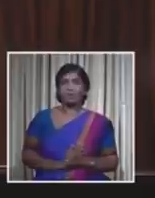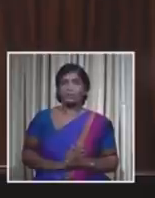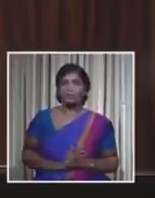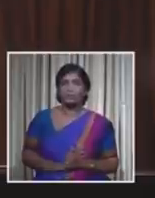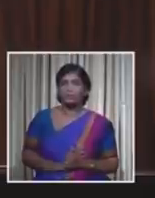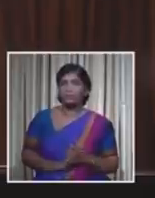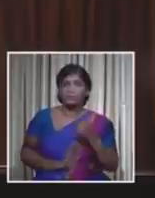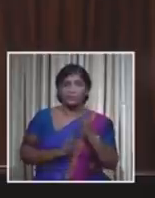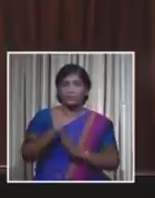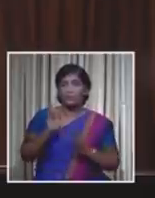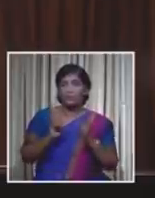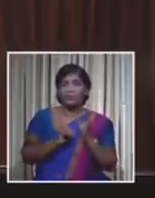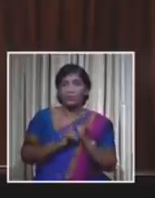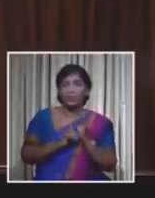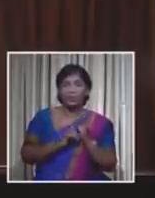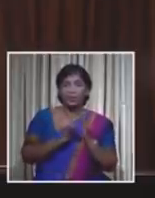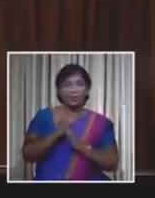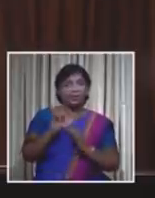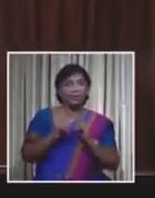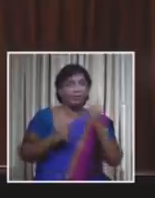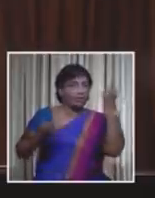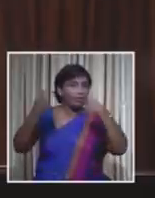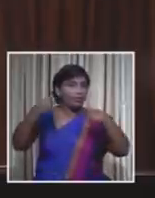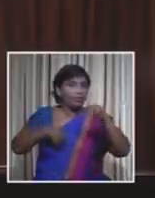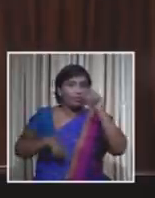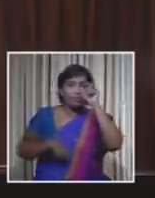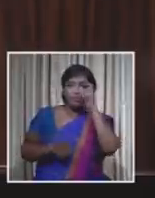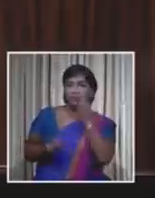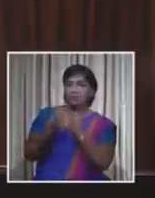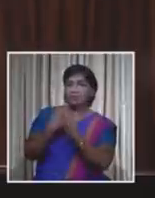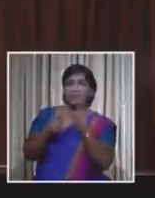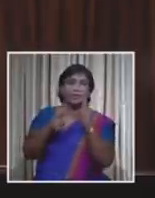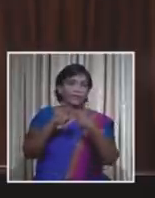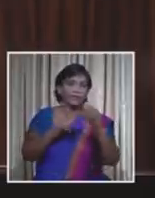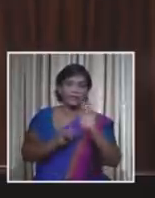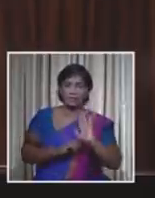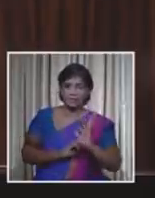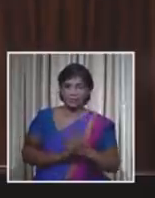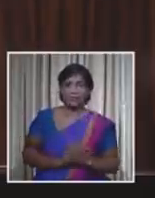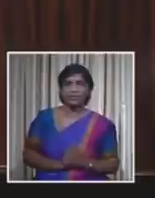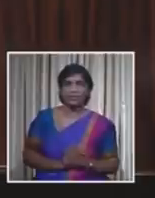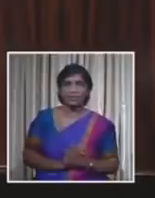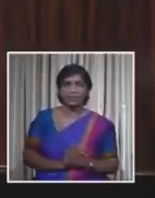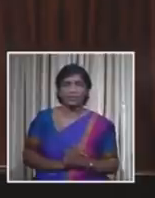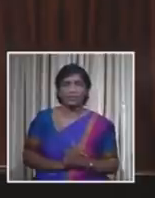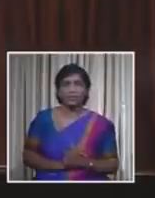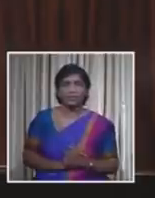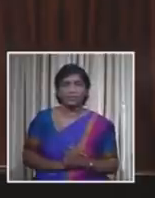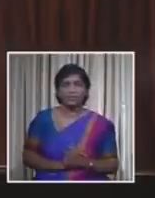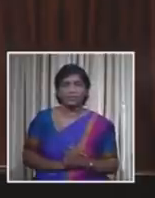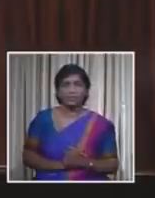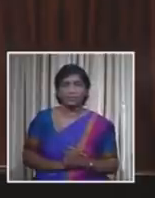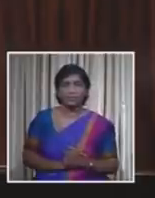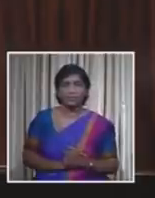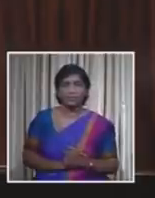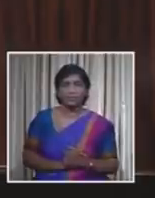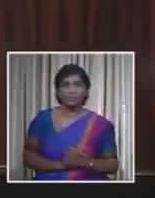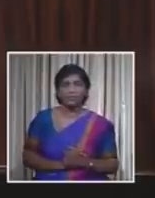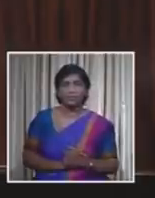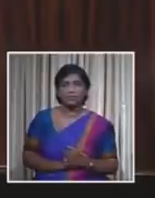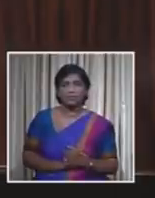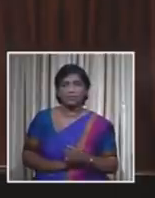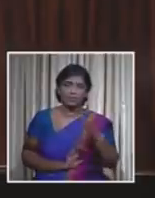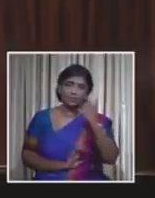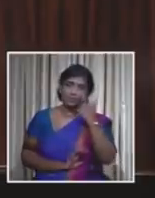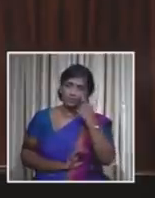මේ මන්ත්‍රීවරුන්ගේ පැමිණීම පිළිබඳ සොයා බැලීම විතරක් නෙමෙයි. ඔව් මන්ත්‍රීතුමා ඔබතුමාගේ පැහැදිලි කරනවා නම් හොඳයි. ඔව් සමා